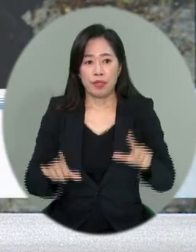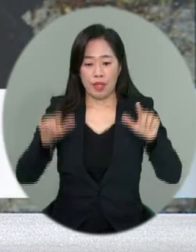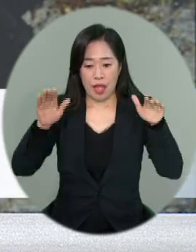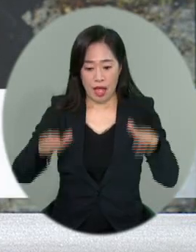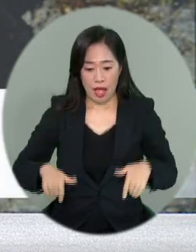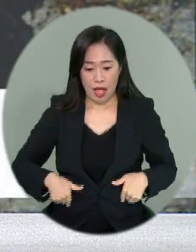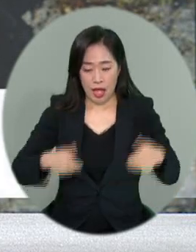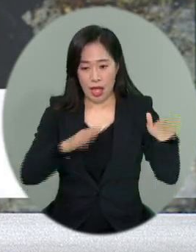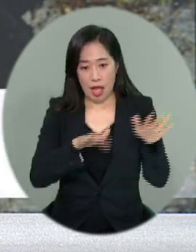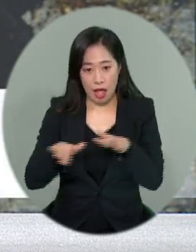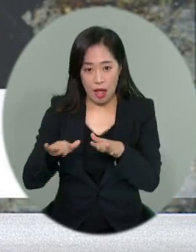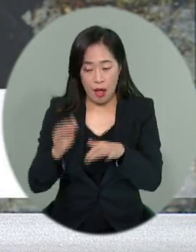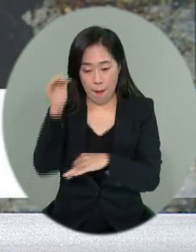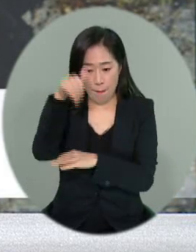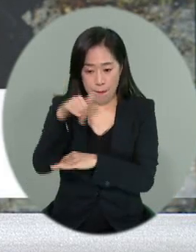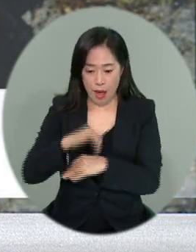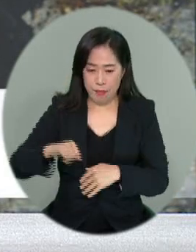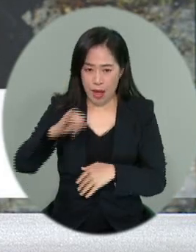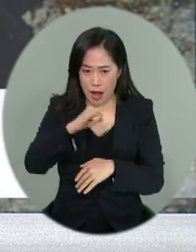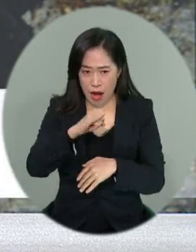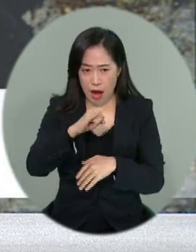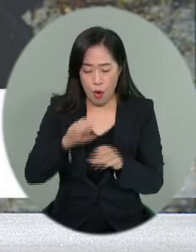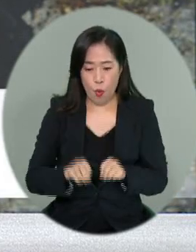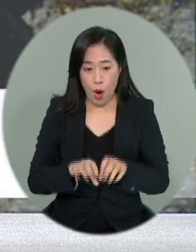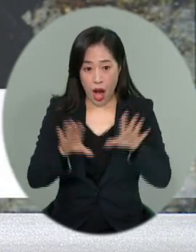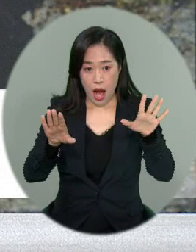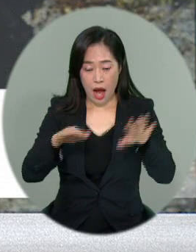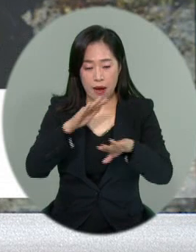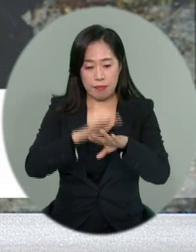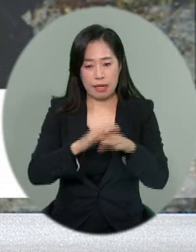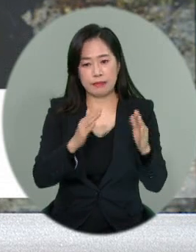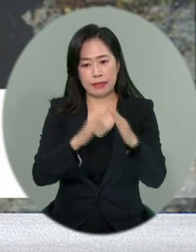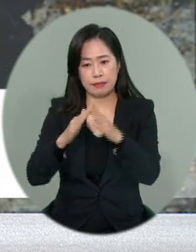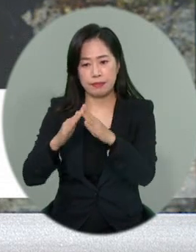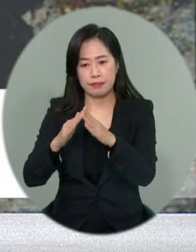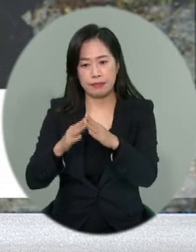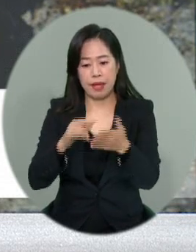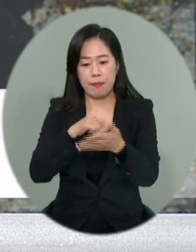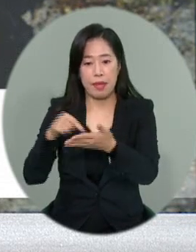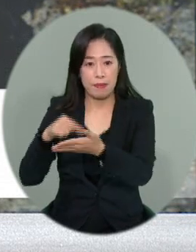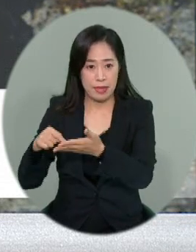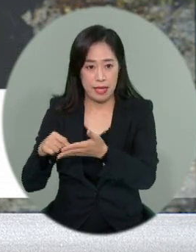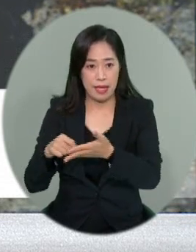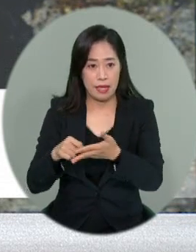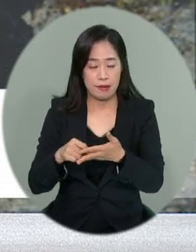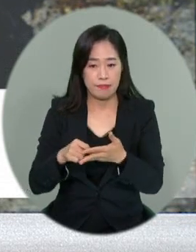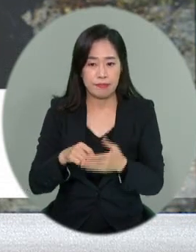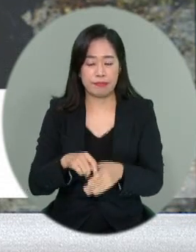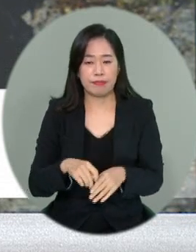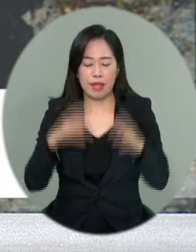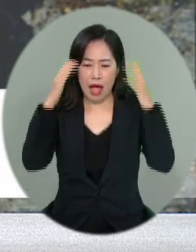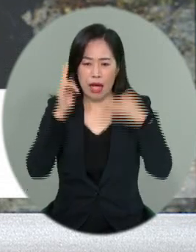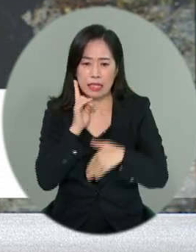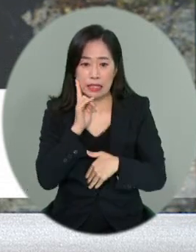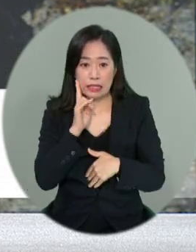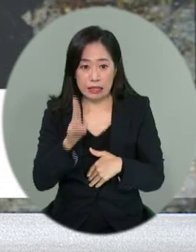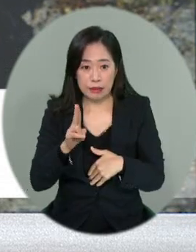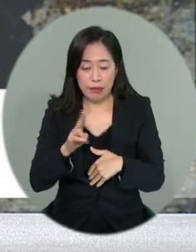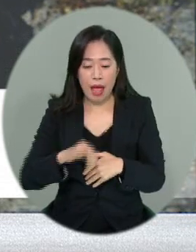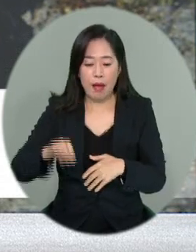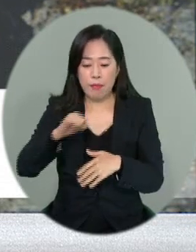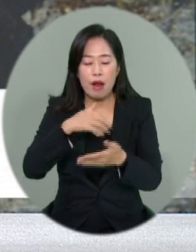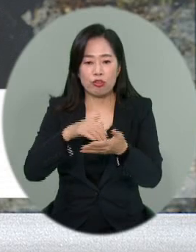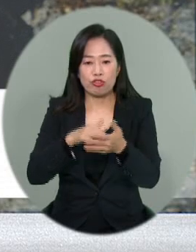서남해안을 중심으로 배멸구가 확산하면서 농가마다 큰 피해를 입고 있습니다. 올해는 특히 폭염 등 이상기온으로